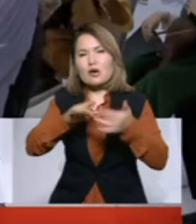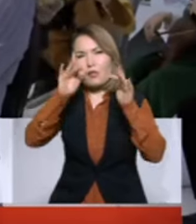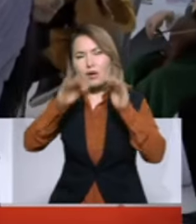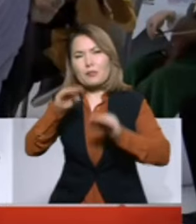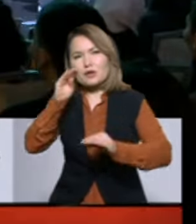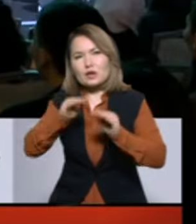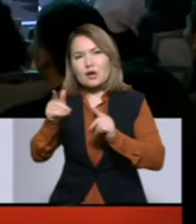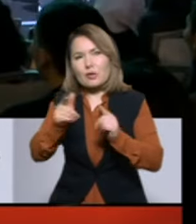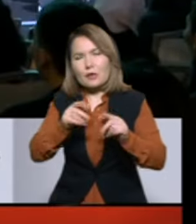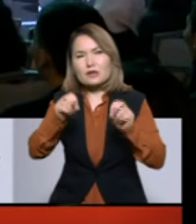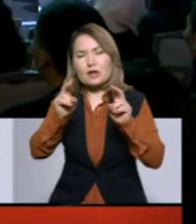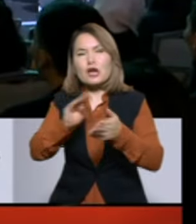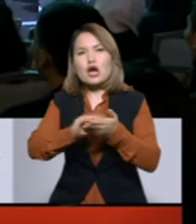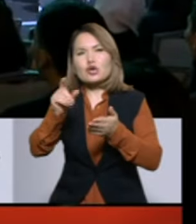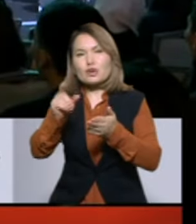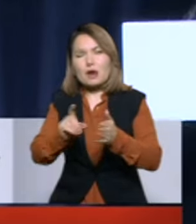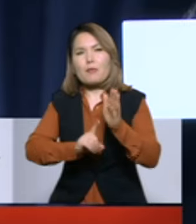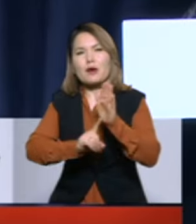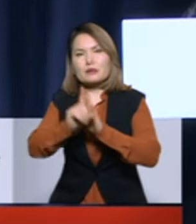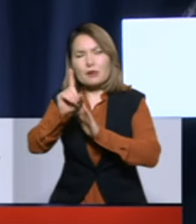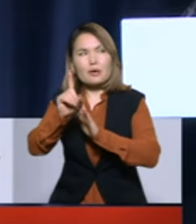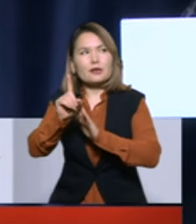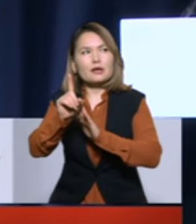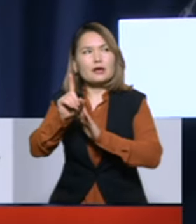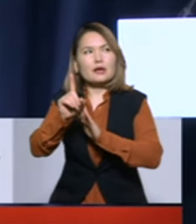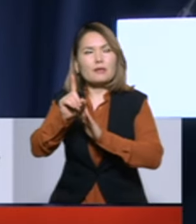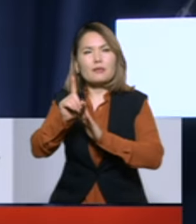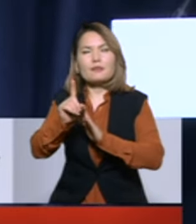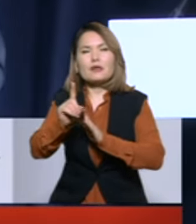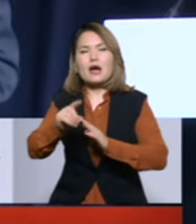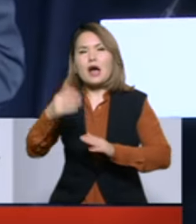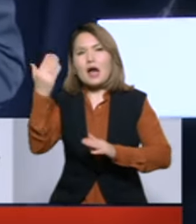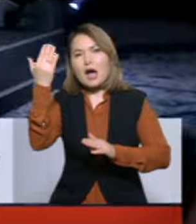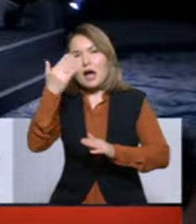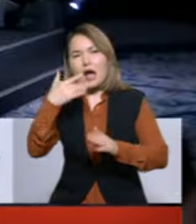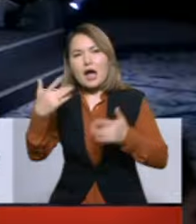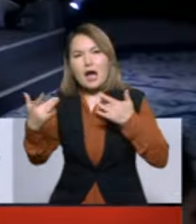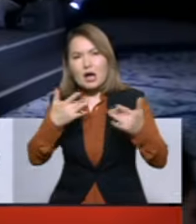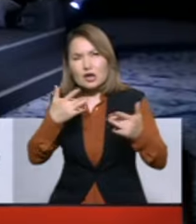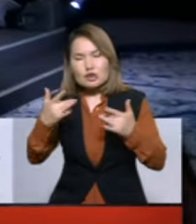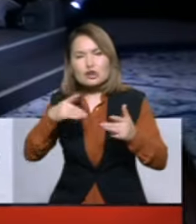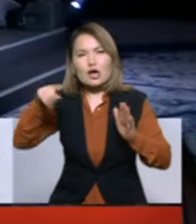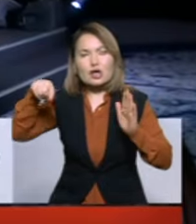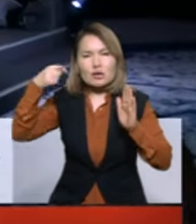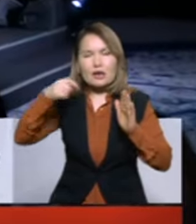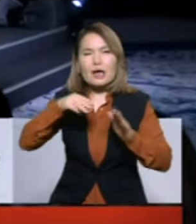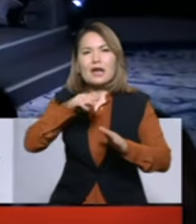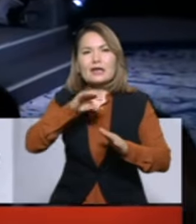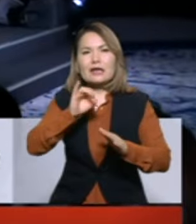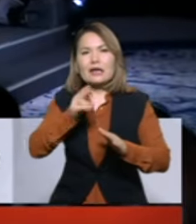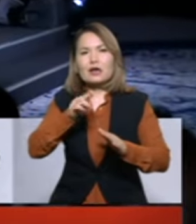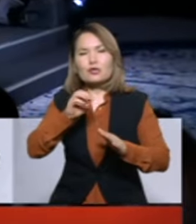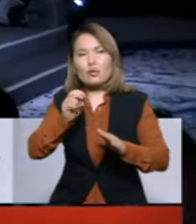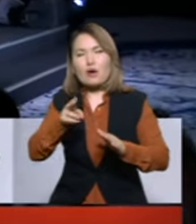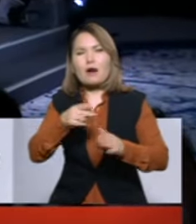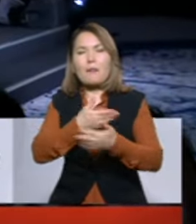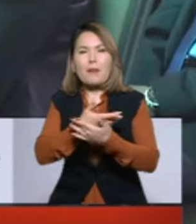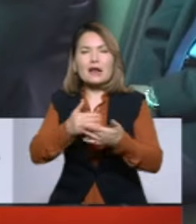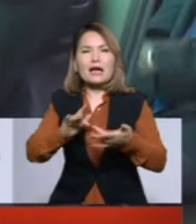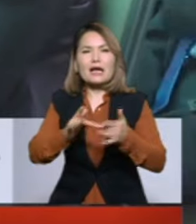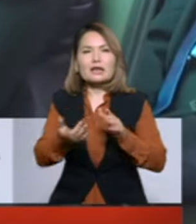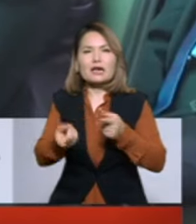өндірушілер. Ол дегеніміз журналистен бастап, әнші, кино саласының адамдары, немесе TikTok блогер, барлық